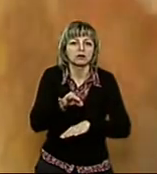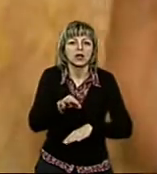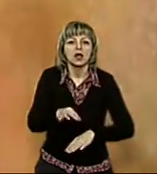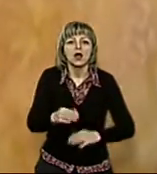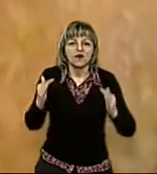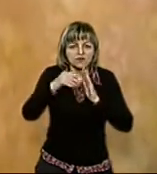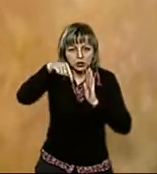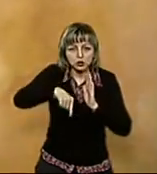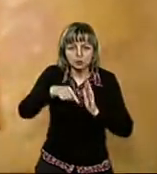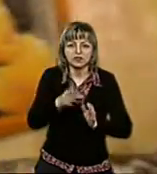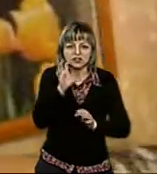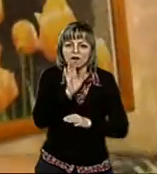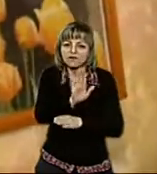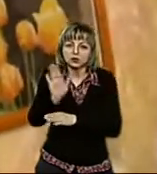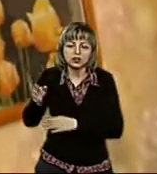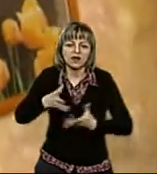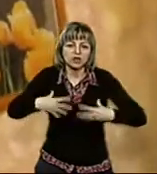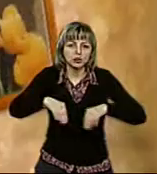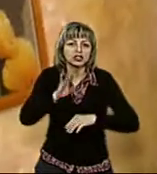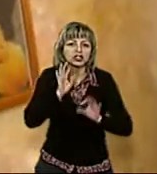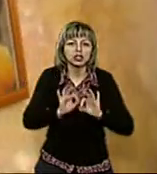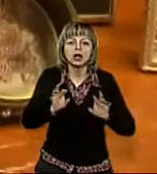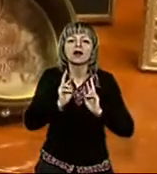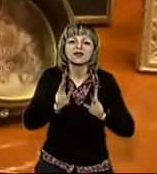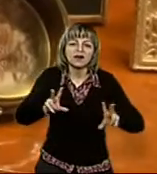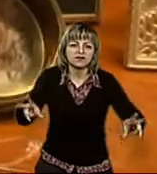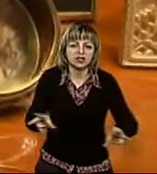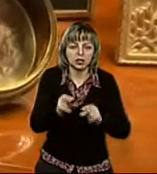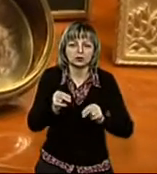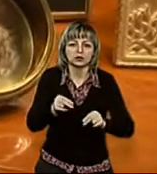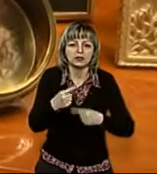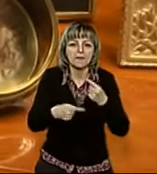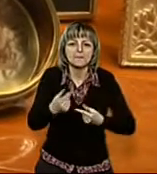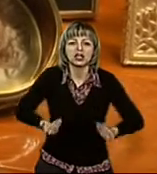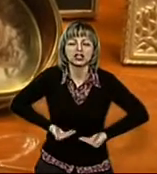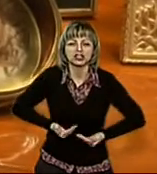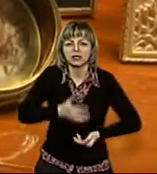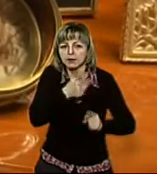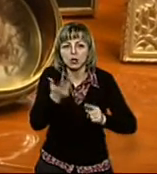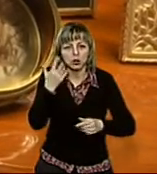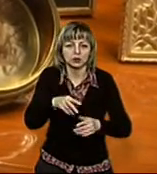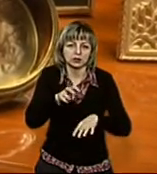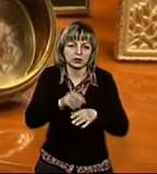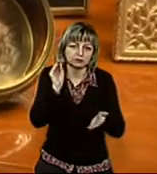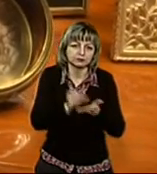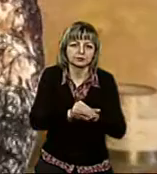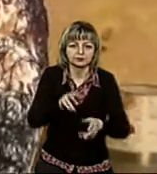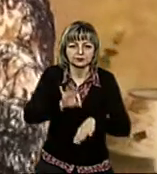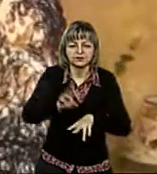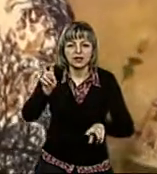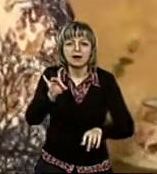У домівці – фотографії родини. Жінка розповідає, як вдалося пережити період, коли лікарі поставили діагноз –